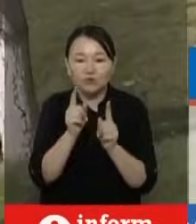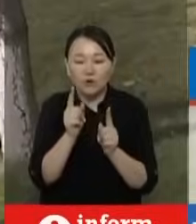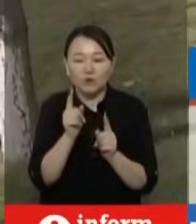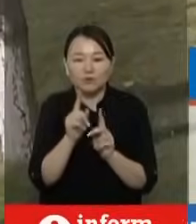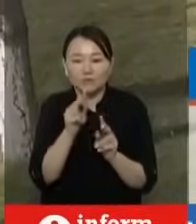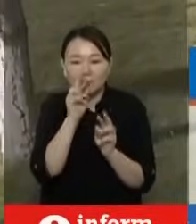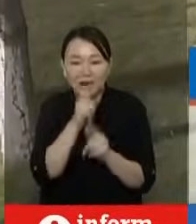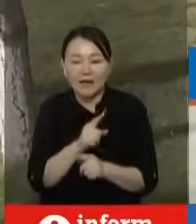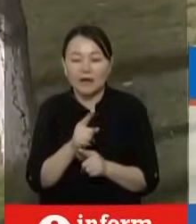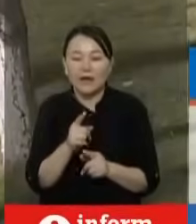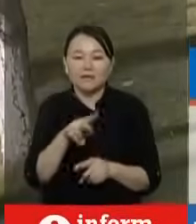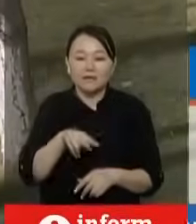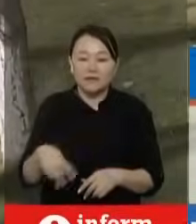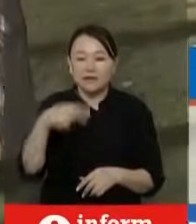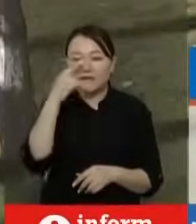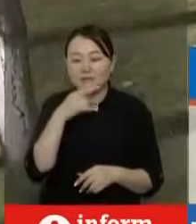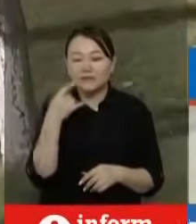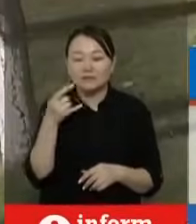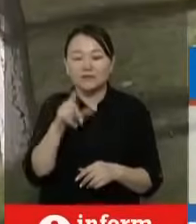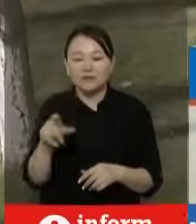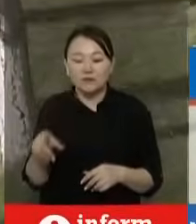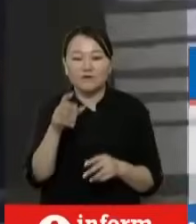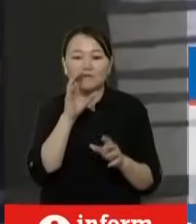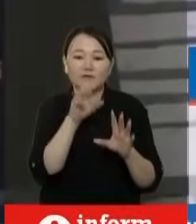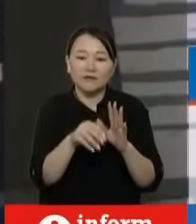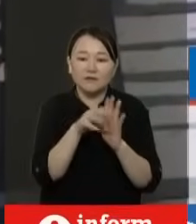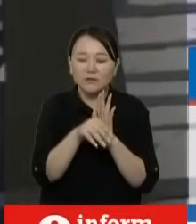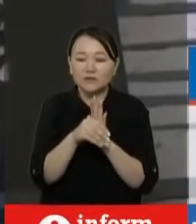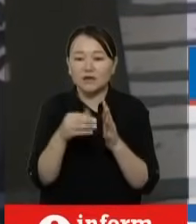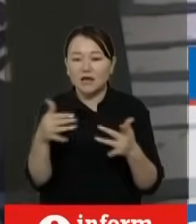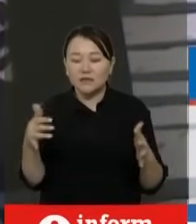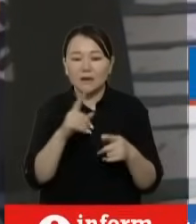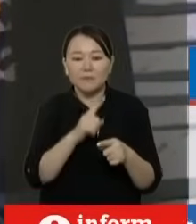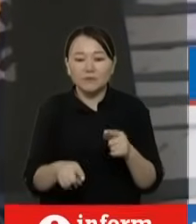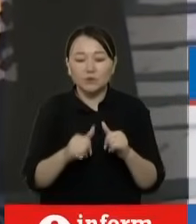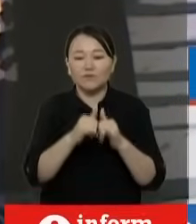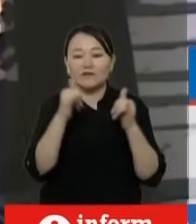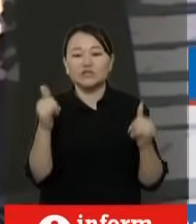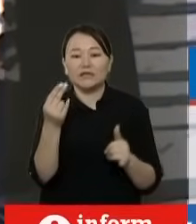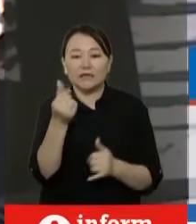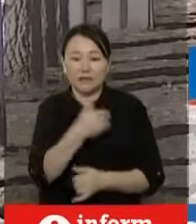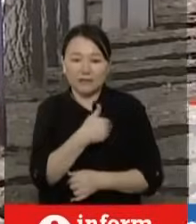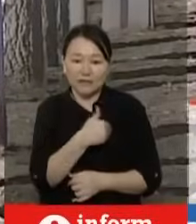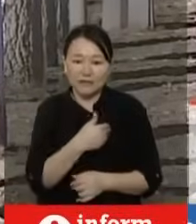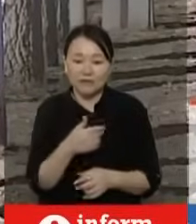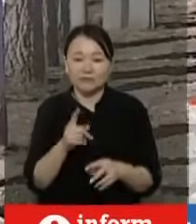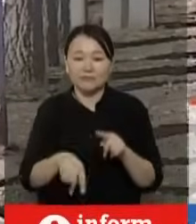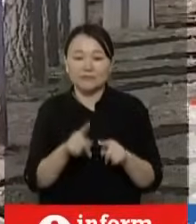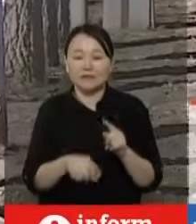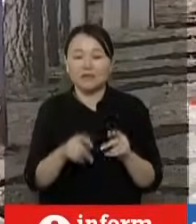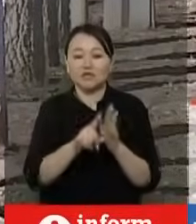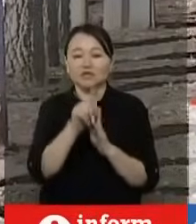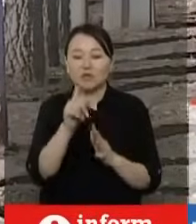так. Нередко казахстанцы теряют средства, вкладываясь в различные схемы по быстрому увеличению денег. С начала года больше